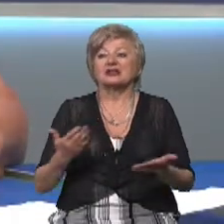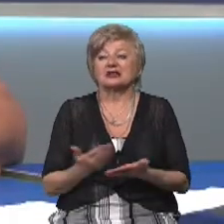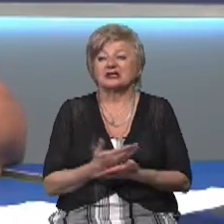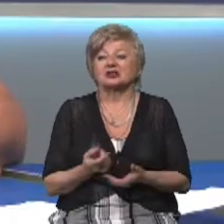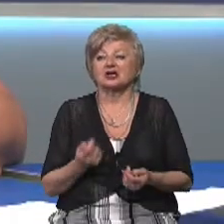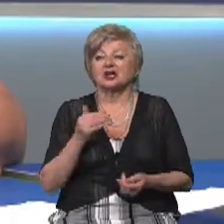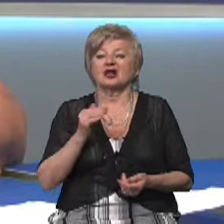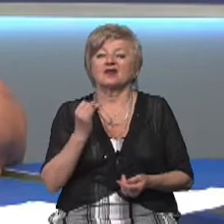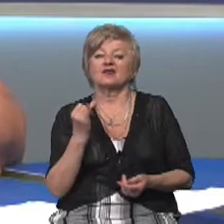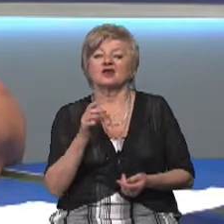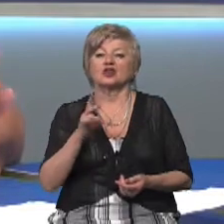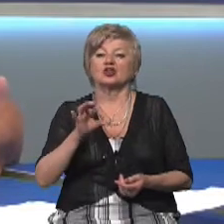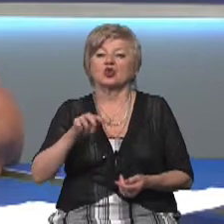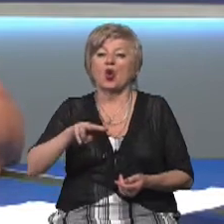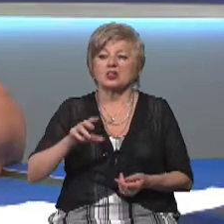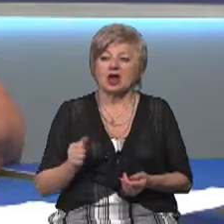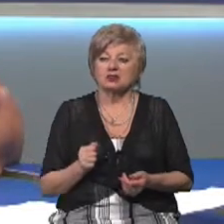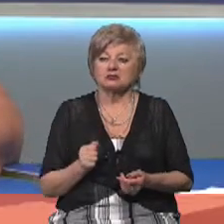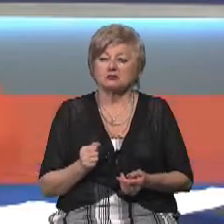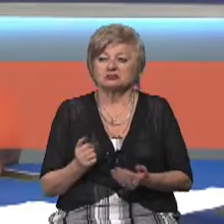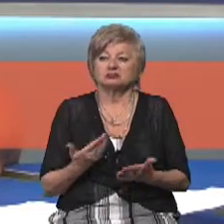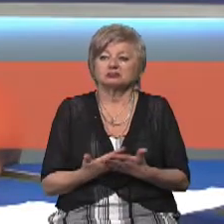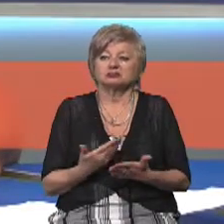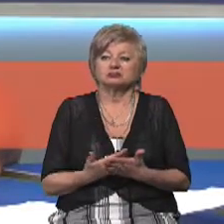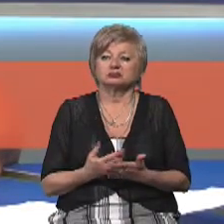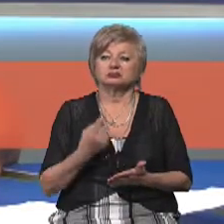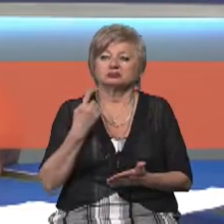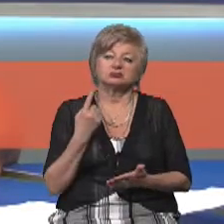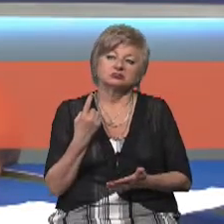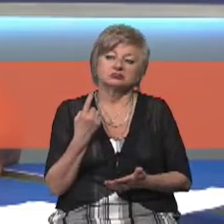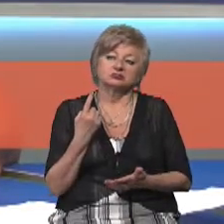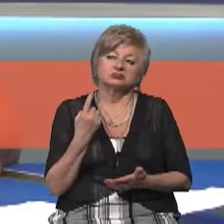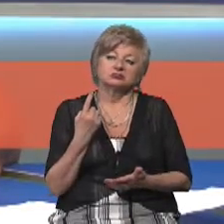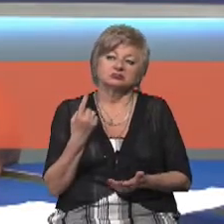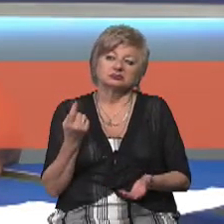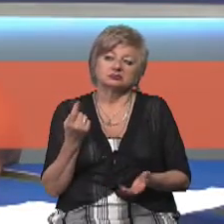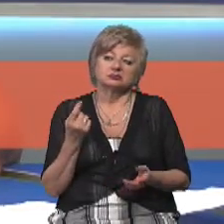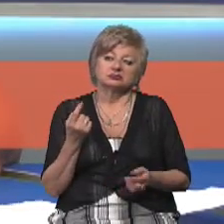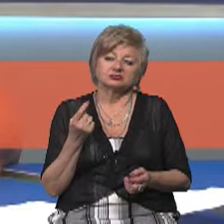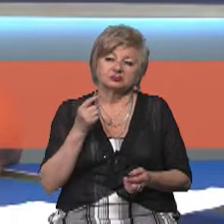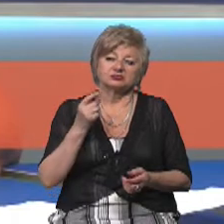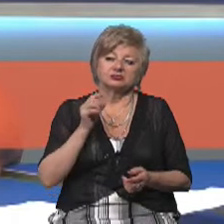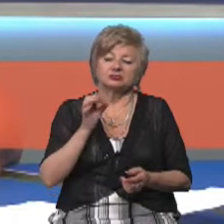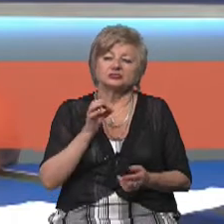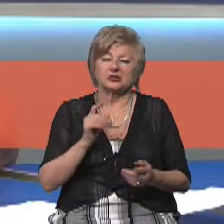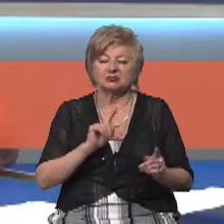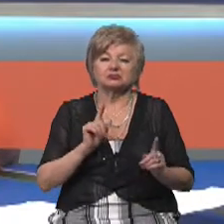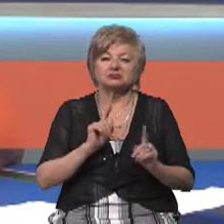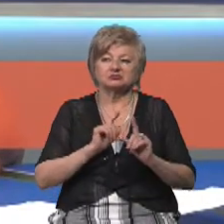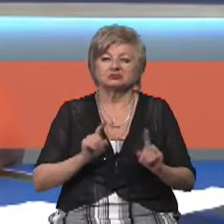и фенола, который был близко к одному предельно допустимой концентрации